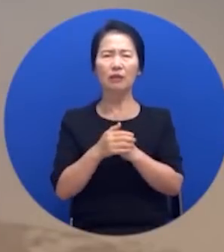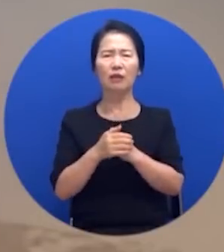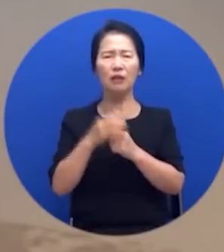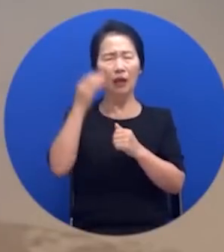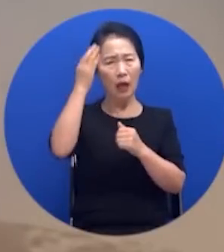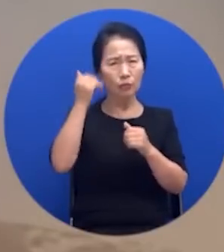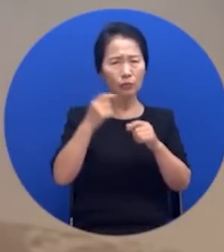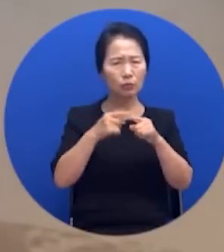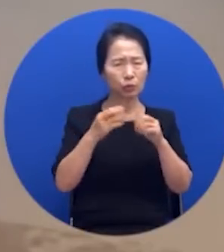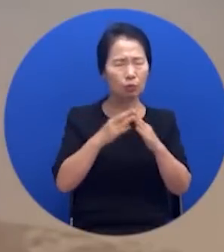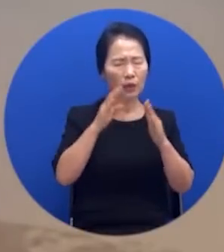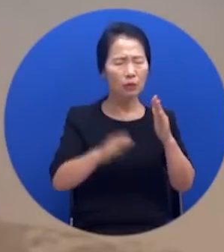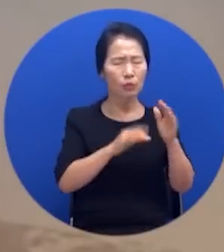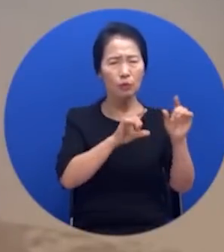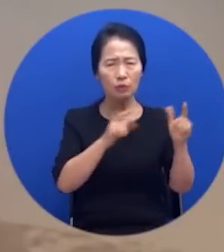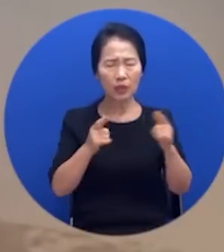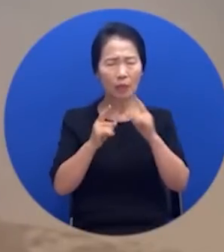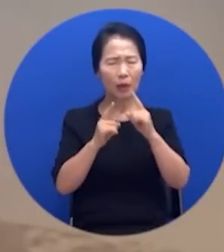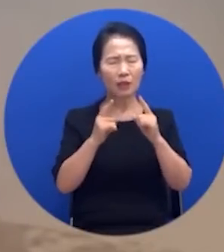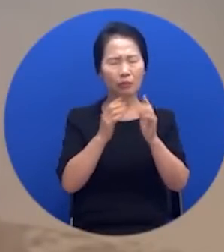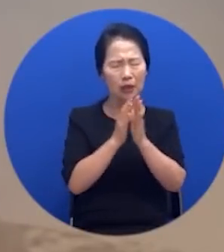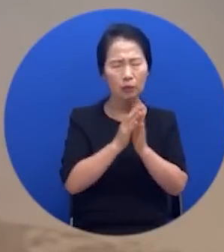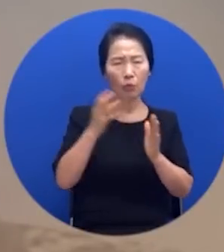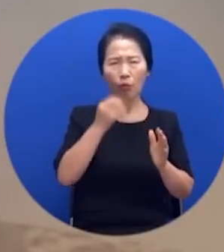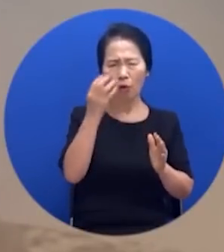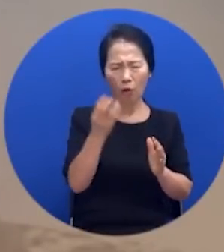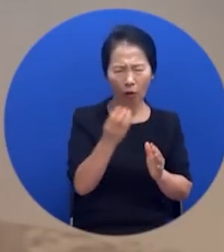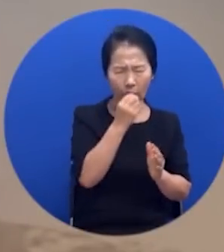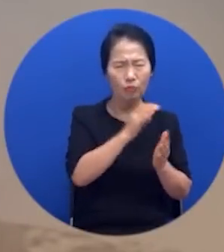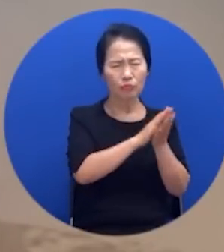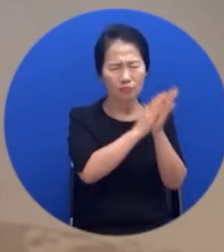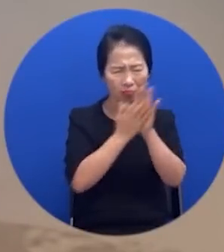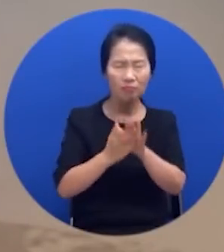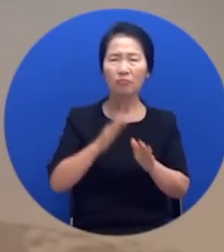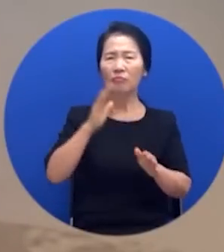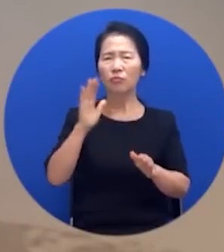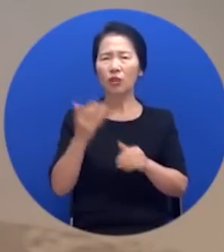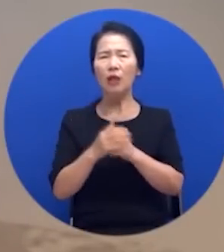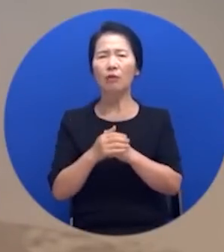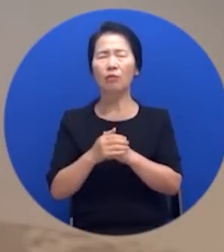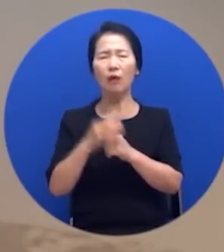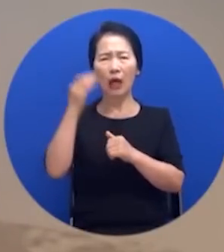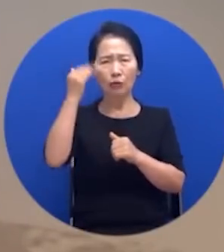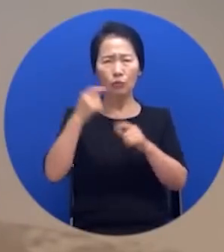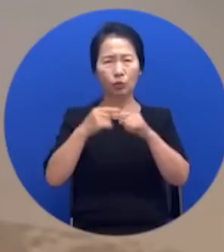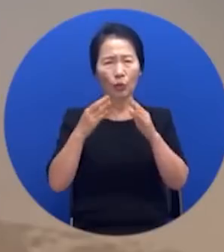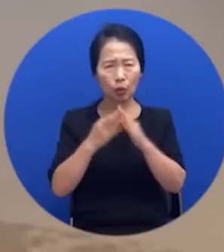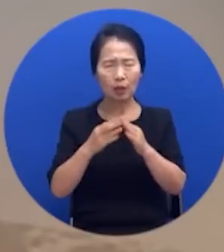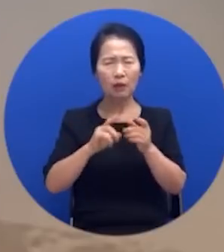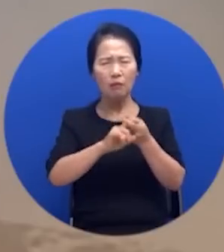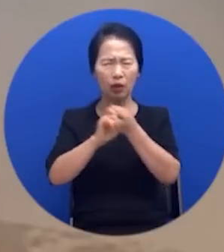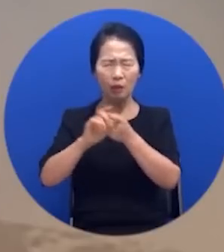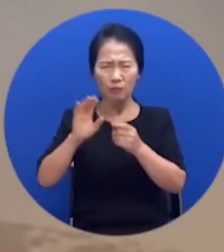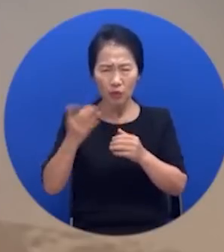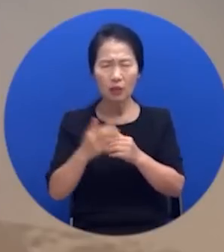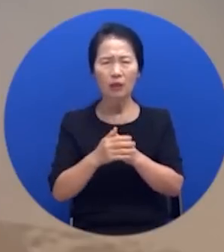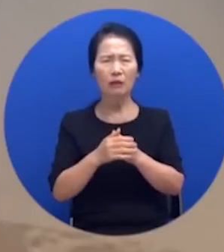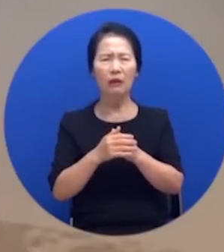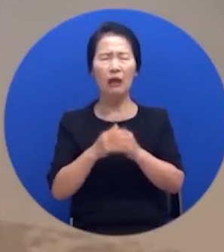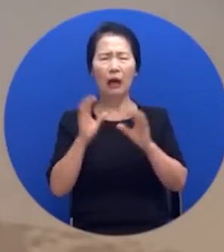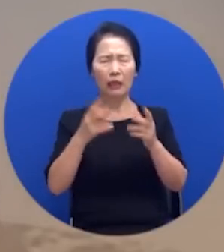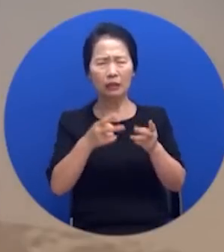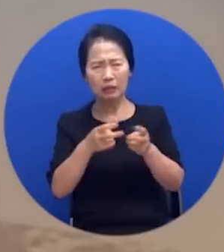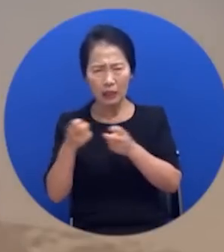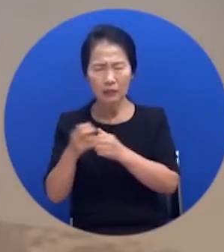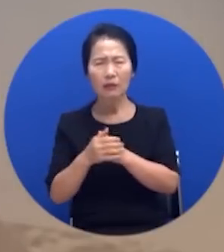한국교회 성도들이 다시 말씀과 기도로 거룩해지게 하시고 주 안에서 한국교회가 연합하여 낙태와 동성애가 합법화되지 않은